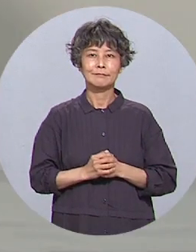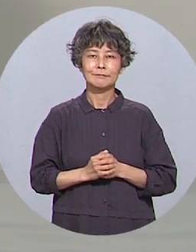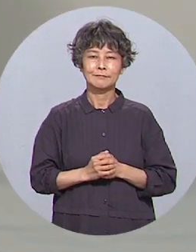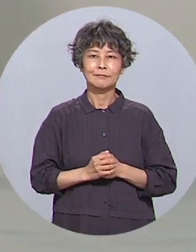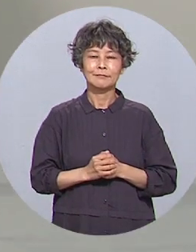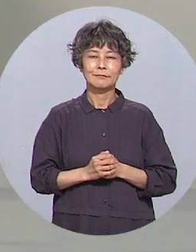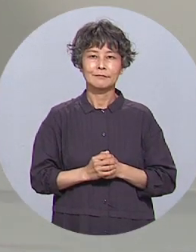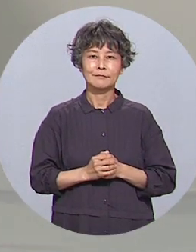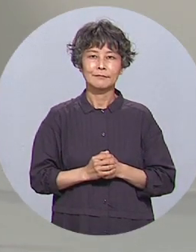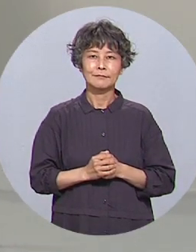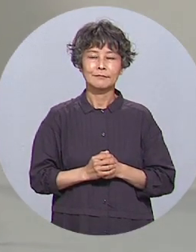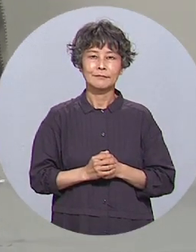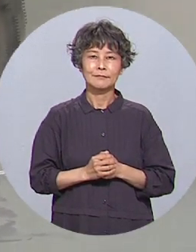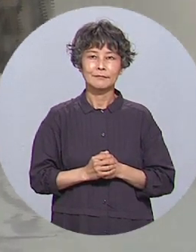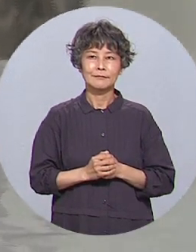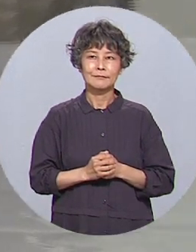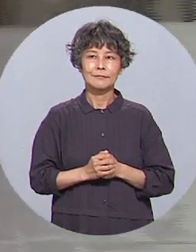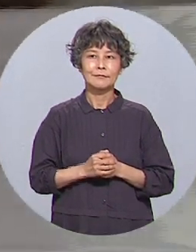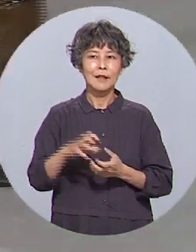これがね、